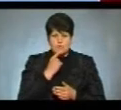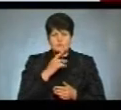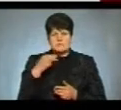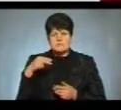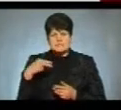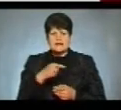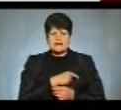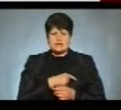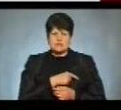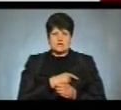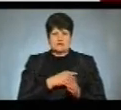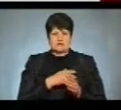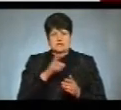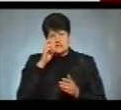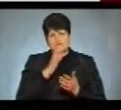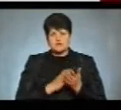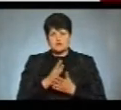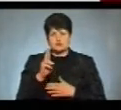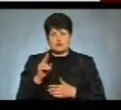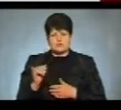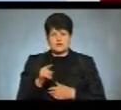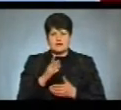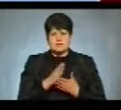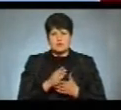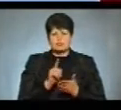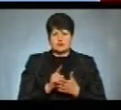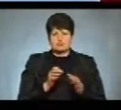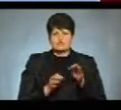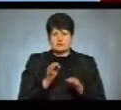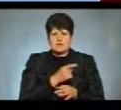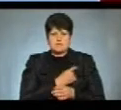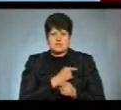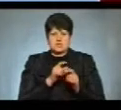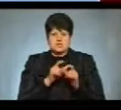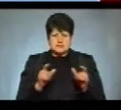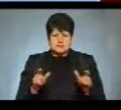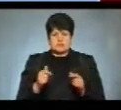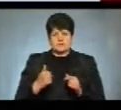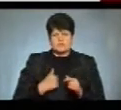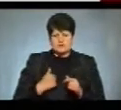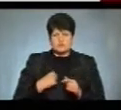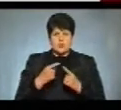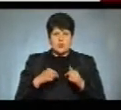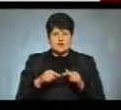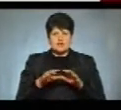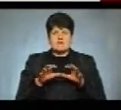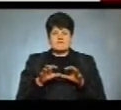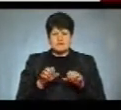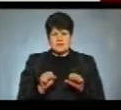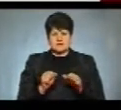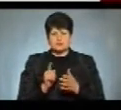президент, депутати та державні службовці. Вона є обов'язковою в судах, медичних закладах, війську і органах влади. Має бути